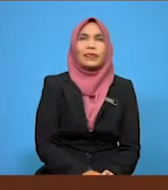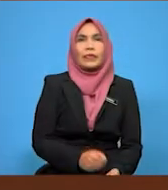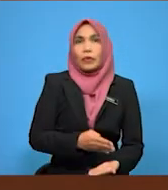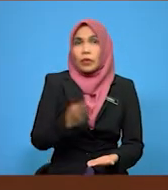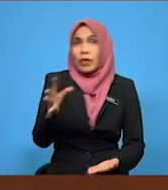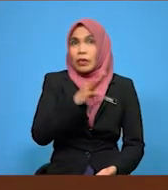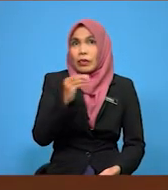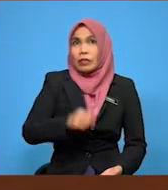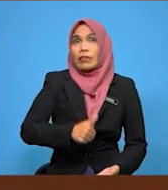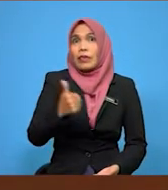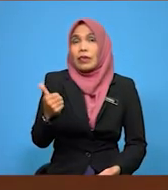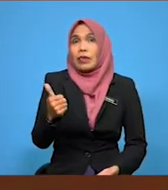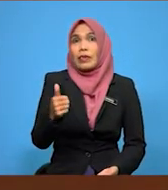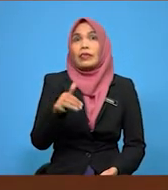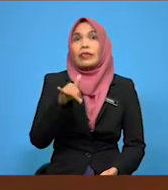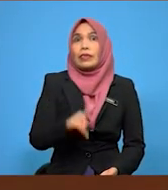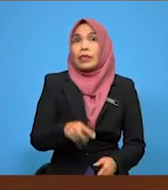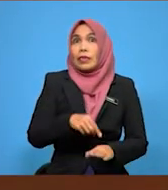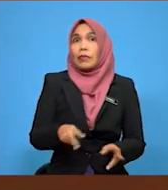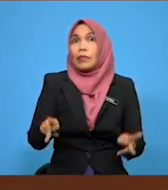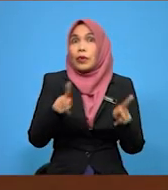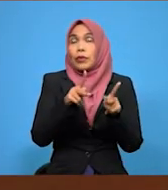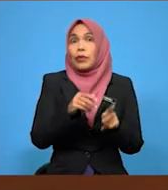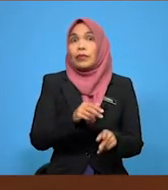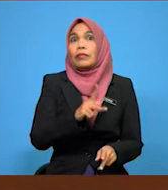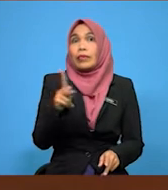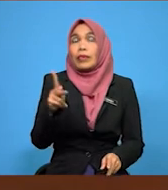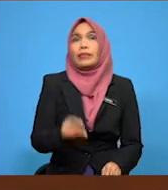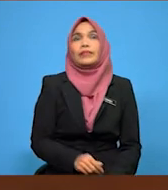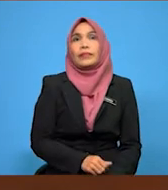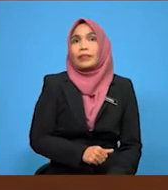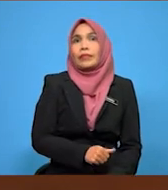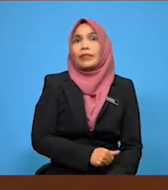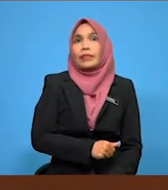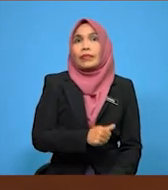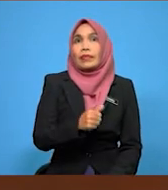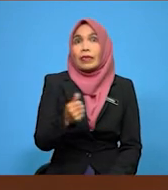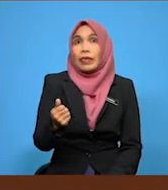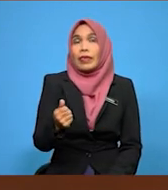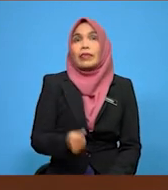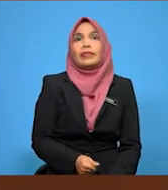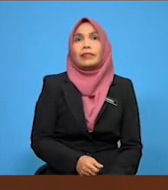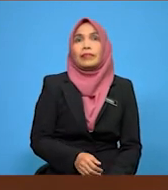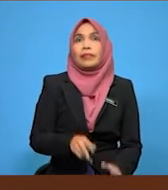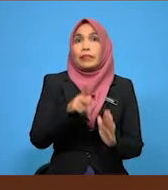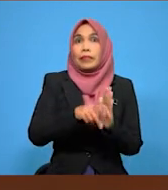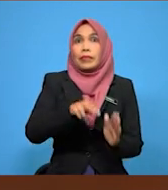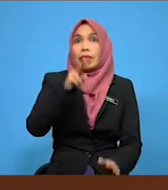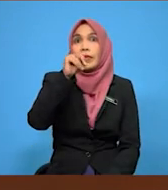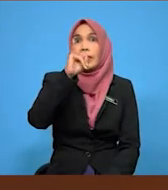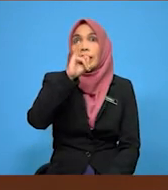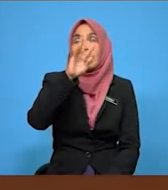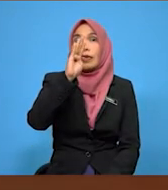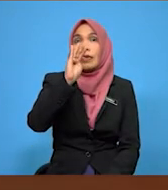Bahan dan peralatan yang diperlukan ialah alat penimbang elektronik dan telur sajian yang berlainan saiz.